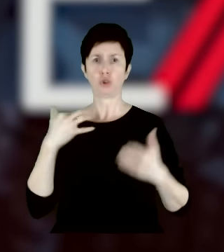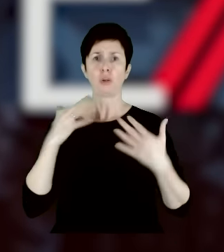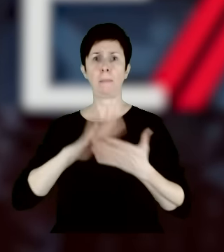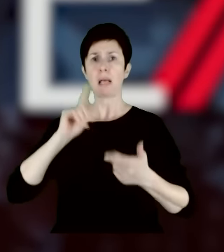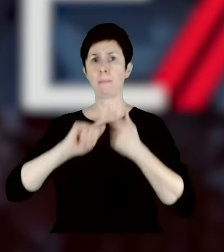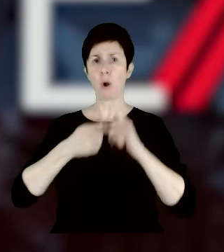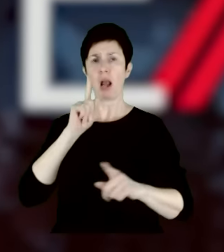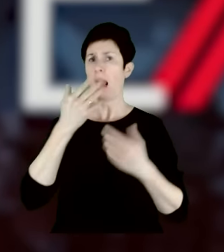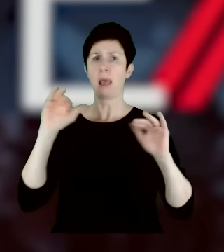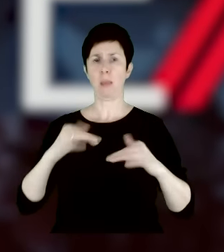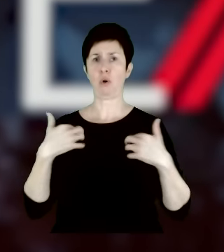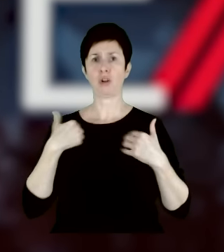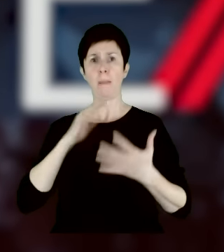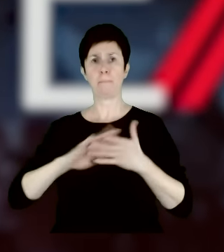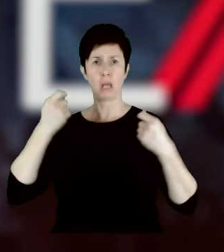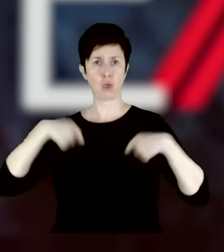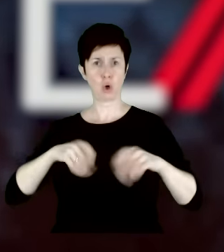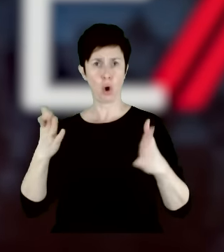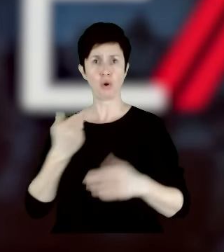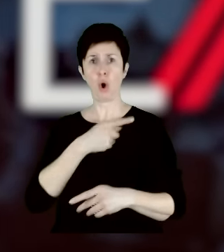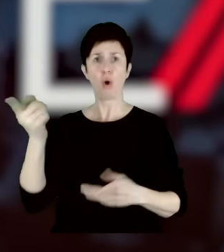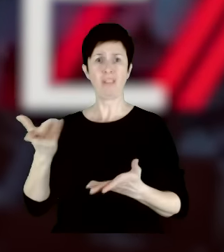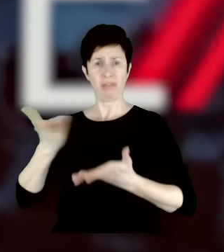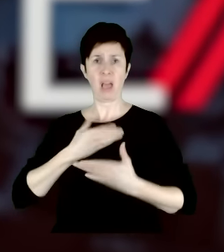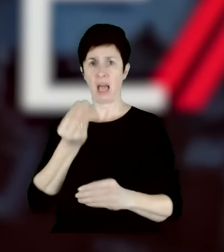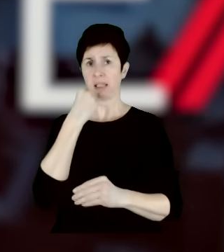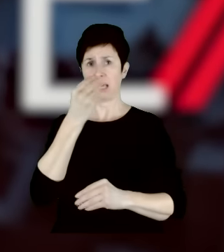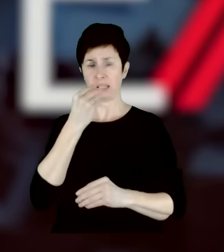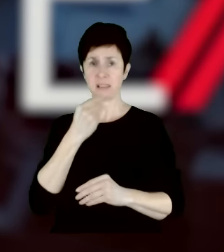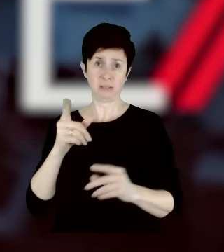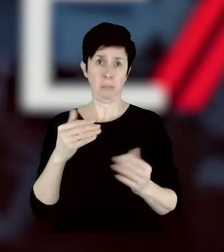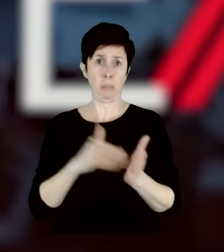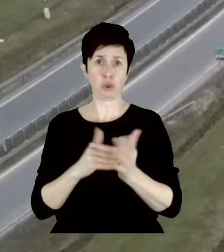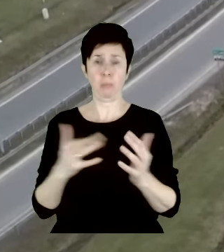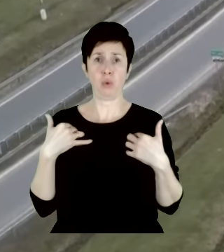można przetrwać bez rolników. To oni gwarantują jedzenie, niezbędne do życia.